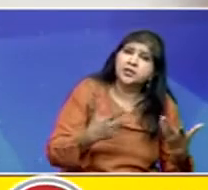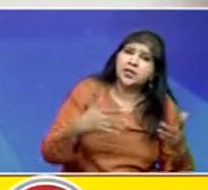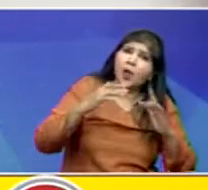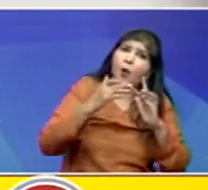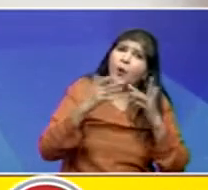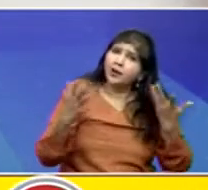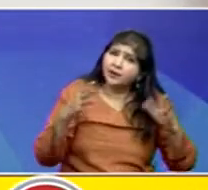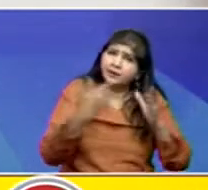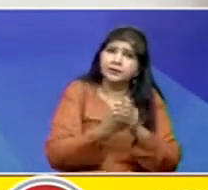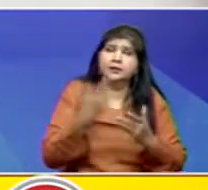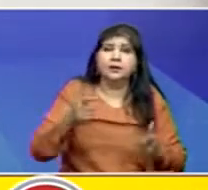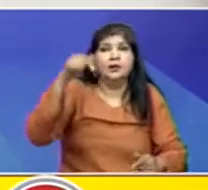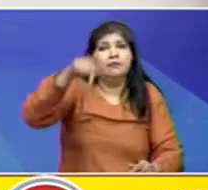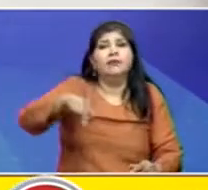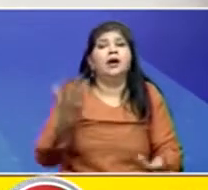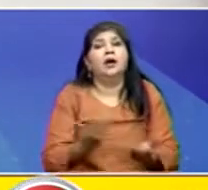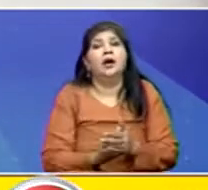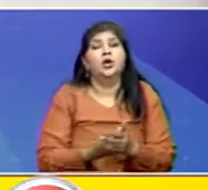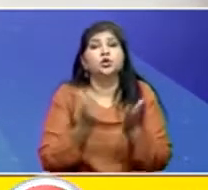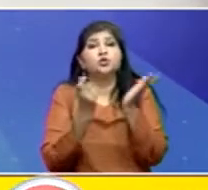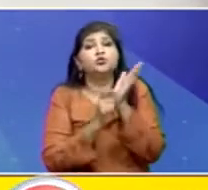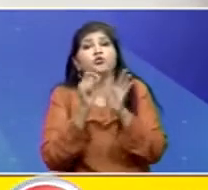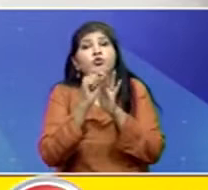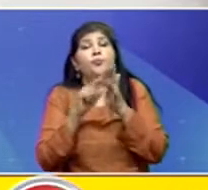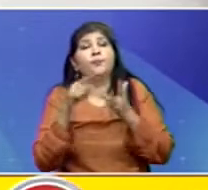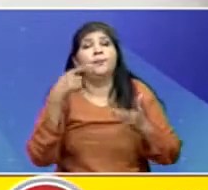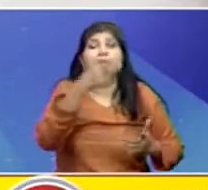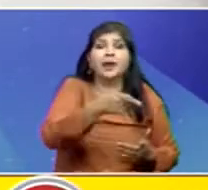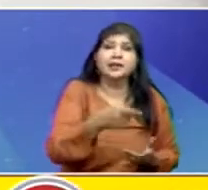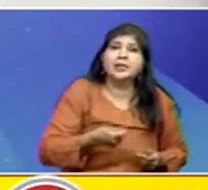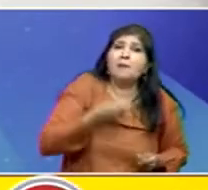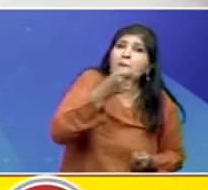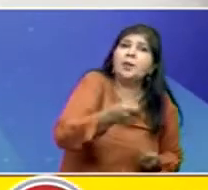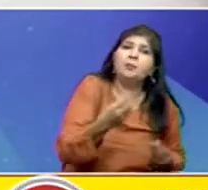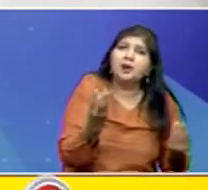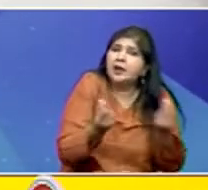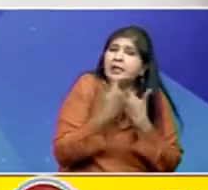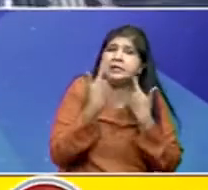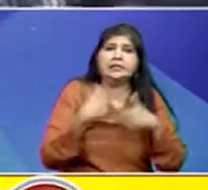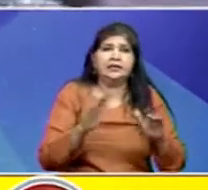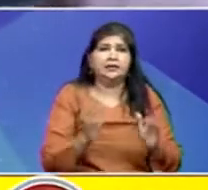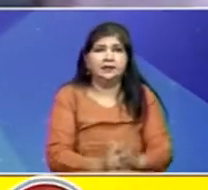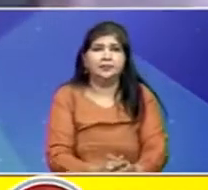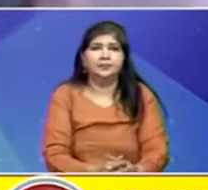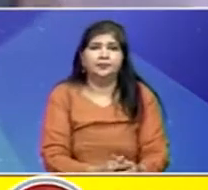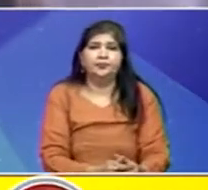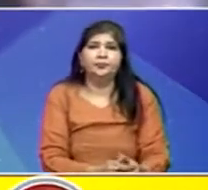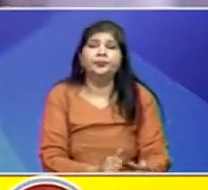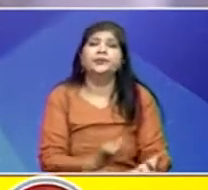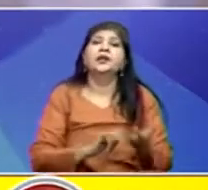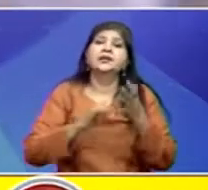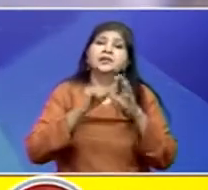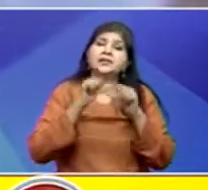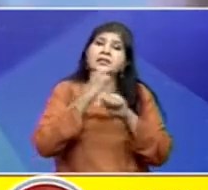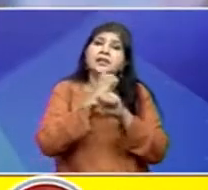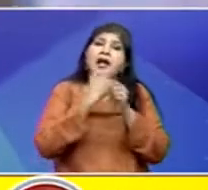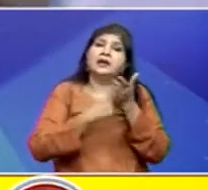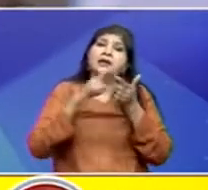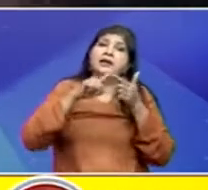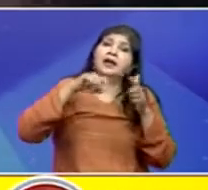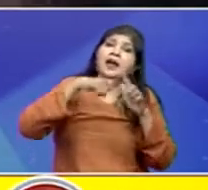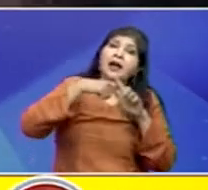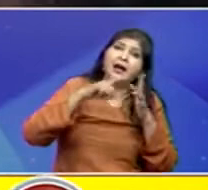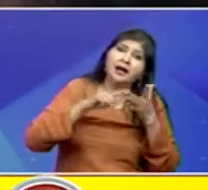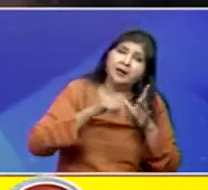वहां भी अब UPI से पेमेंट की सुविधा मौजूद है सागरी का प्रेक्षा